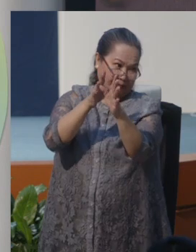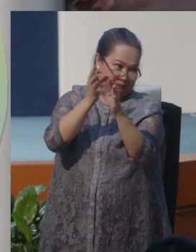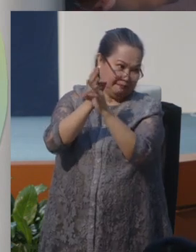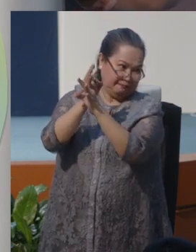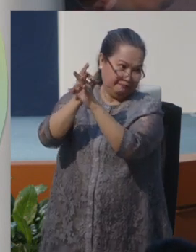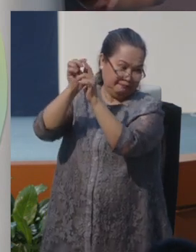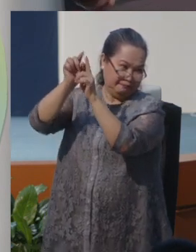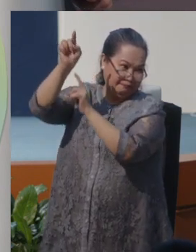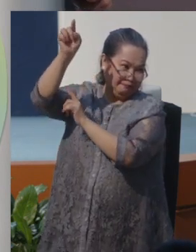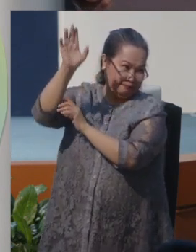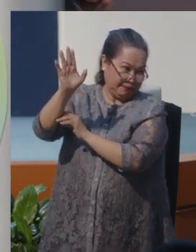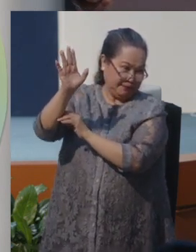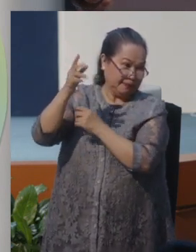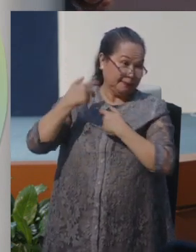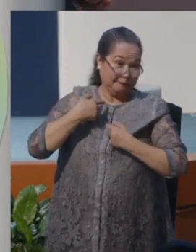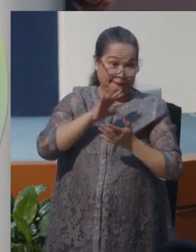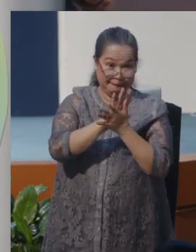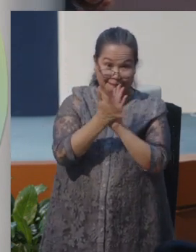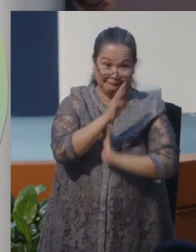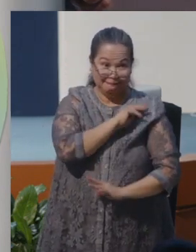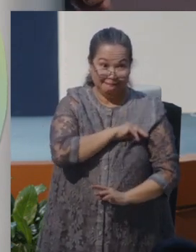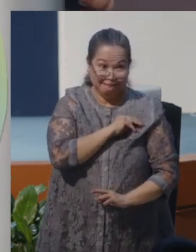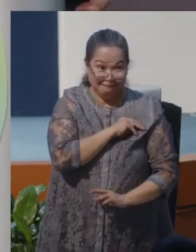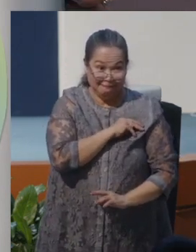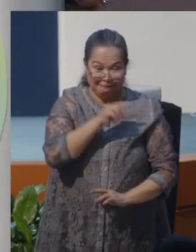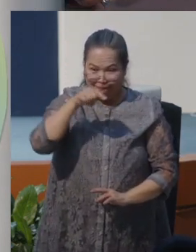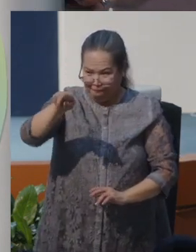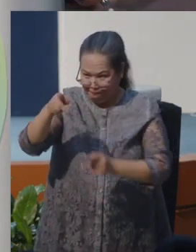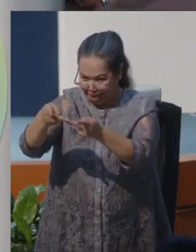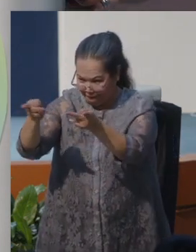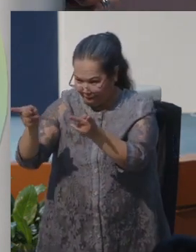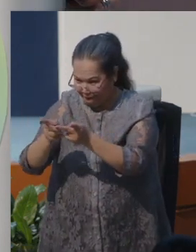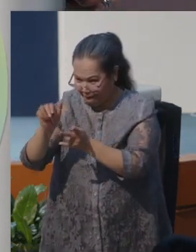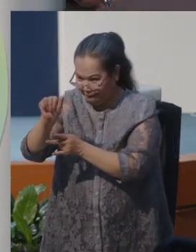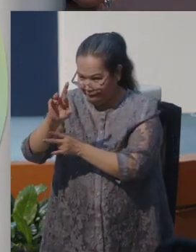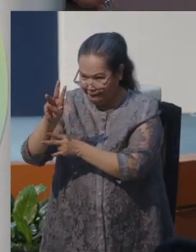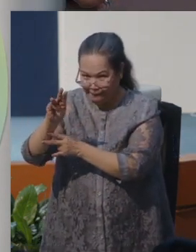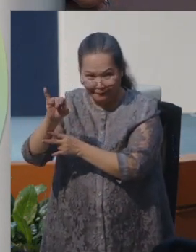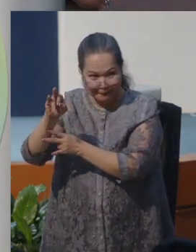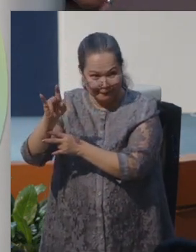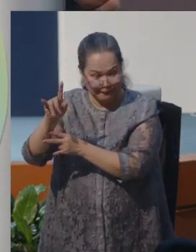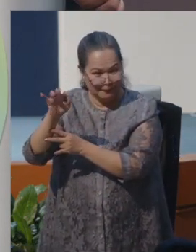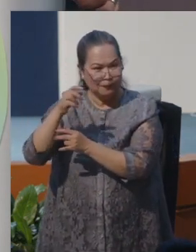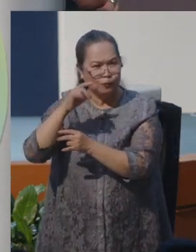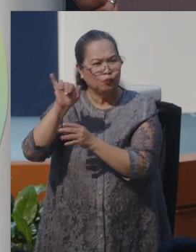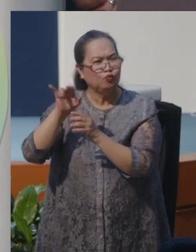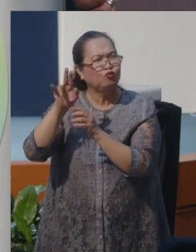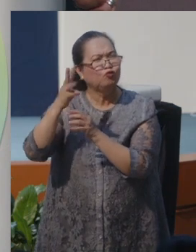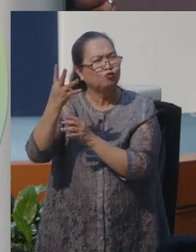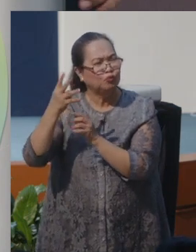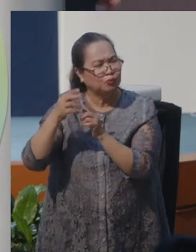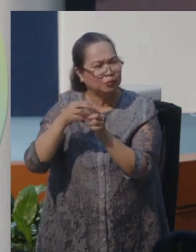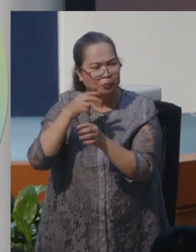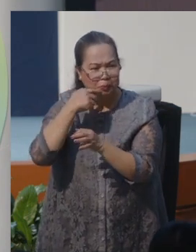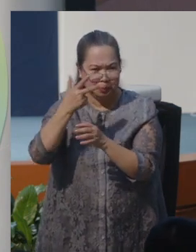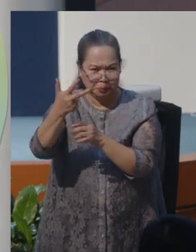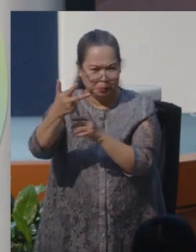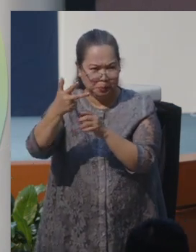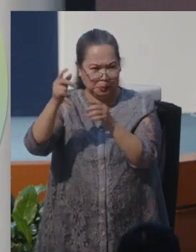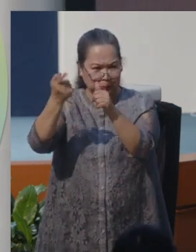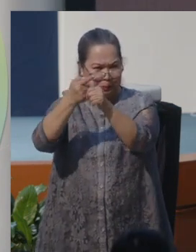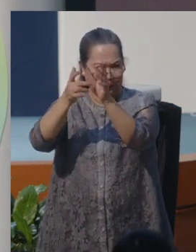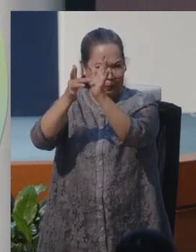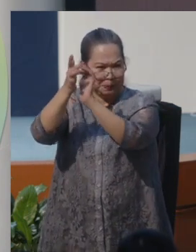Jesus. Siya ay naging misyonero, nagpunta sa Armenia, kung saan kasama si Jude, si Thaddeus. Inumpisaan ang unang